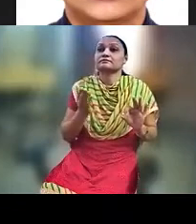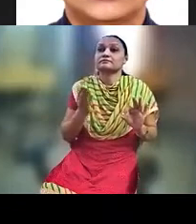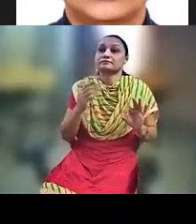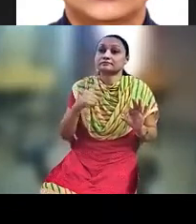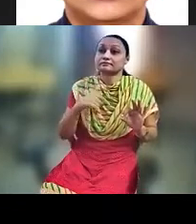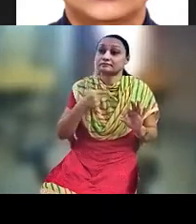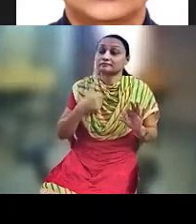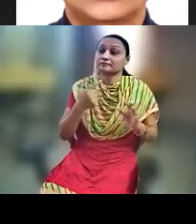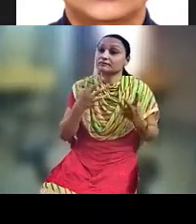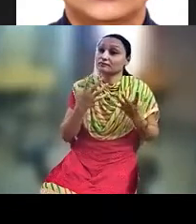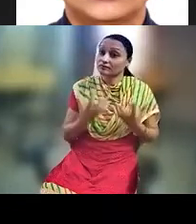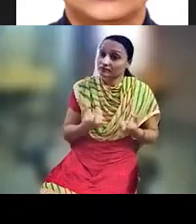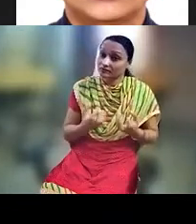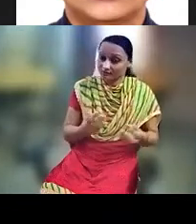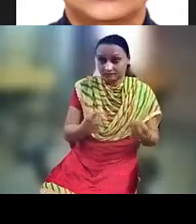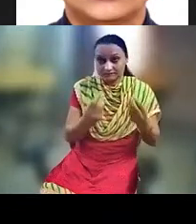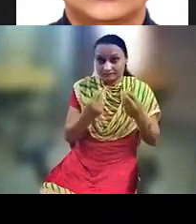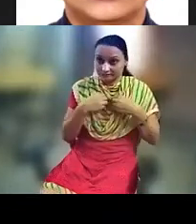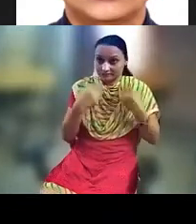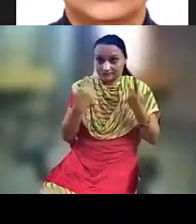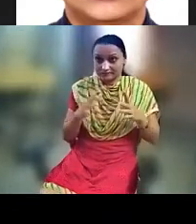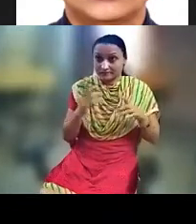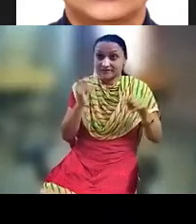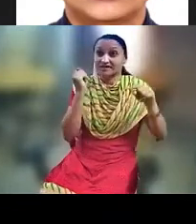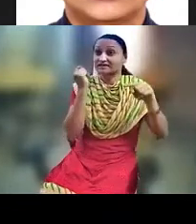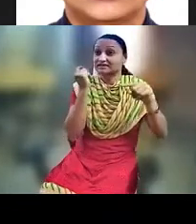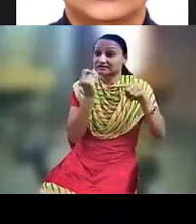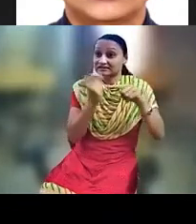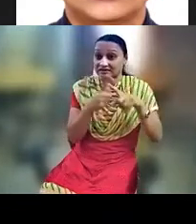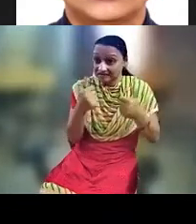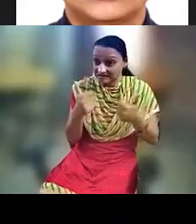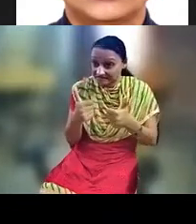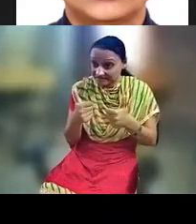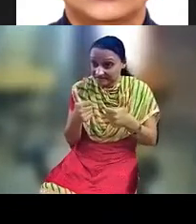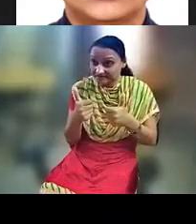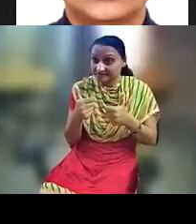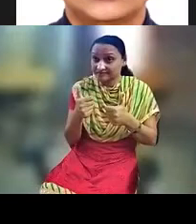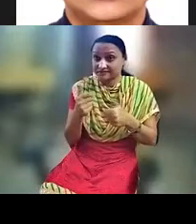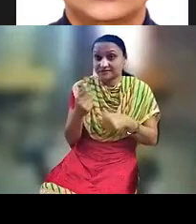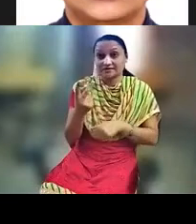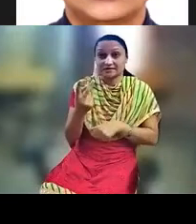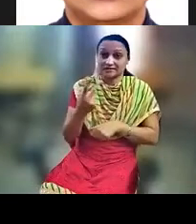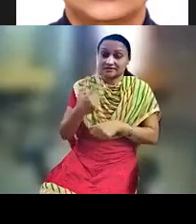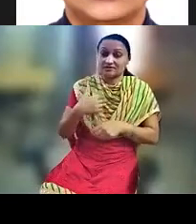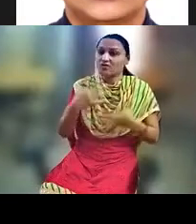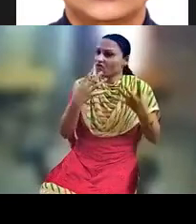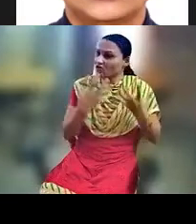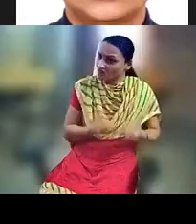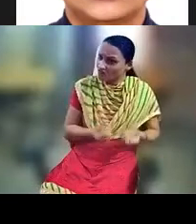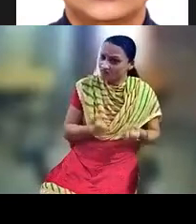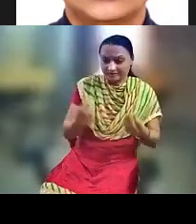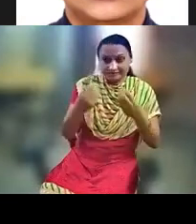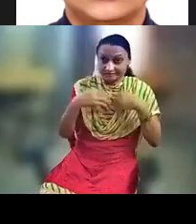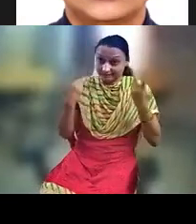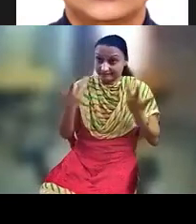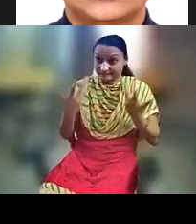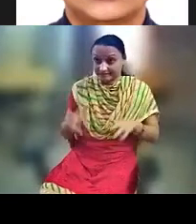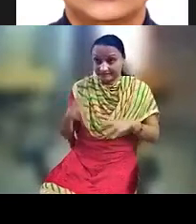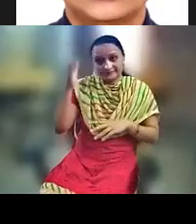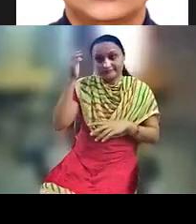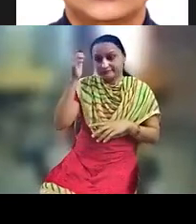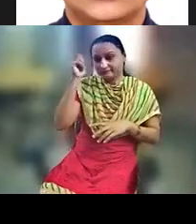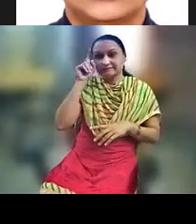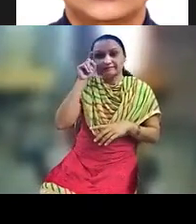वो मैच नहीं करते, तब डिस्ट्रेस होता है। अगर दोनों मैच करते हैं तो डिस्ट्रेस नहीं होता।